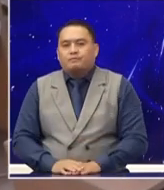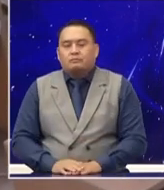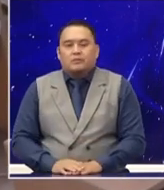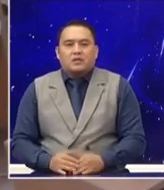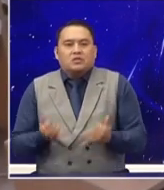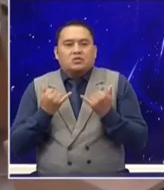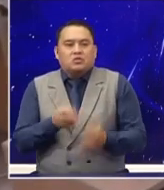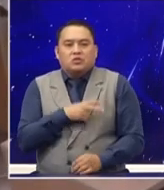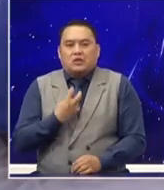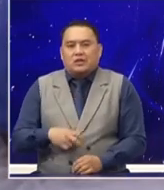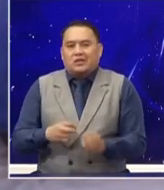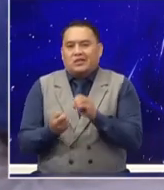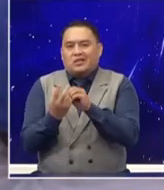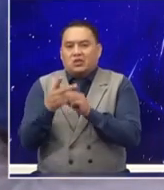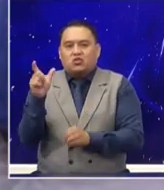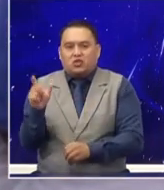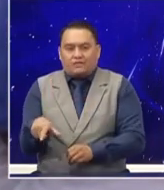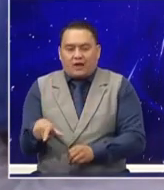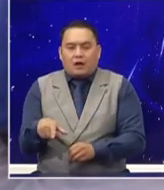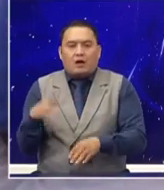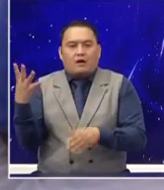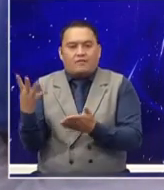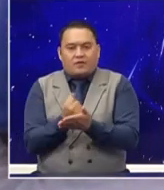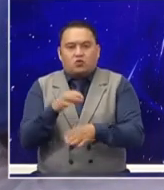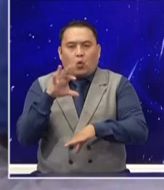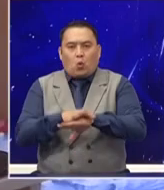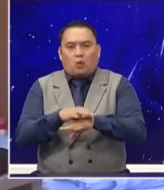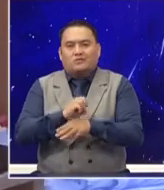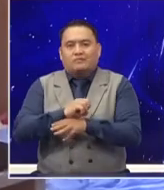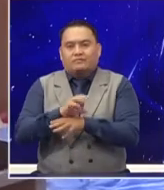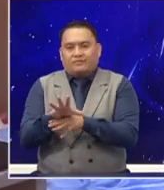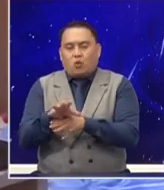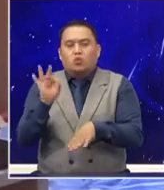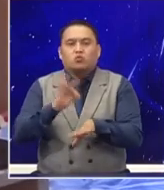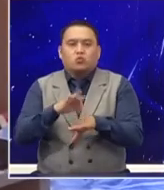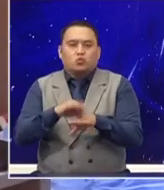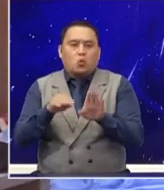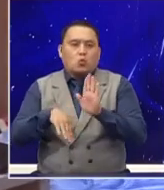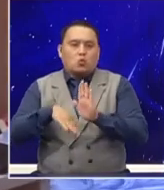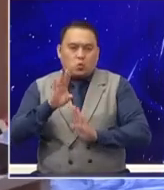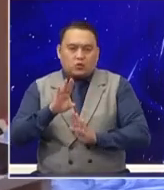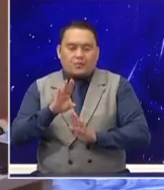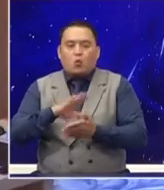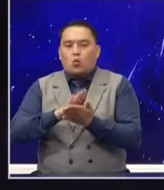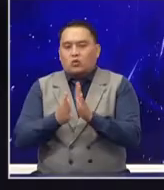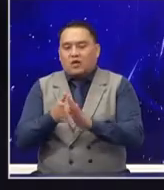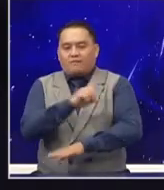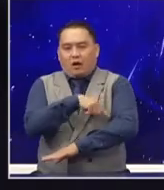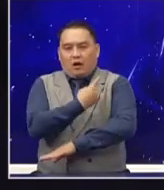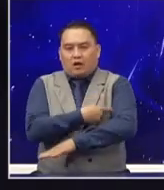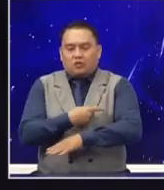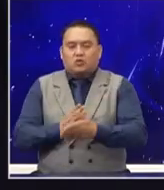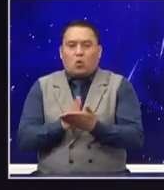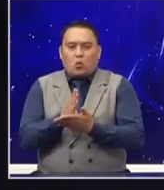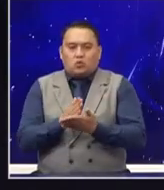красной зоне риска лежат 13 человек. У всех обнаружен коронавирус. Многие чувствуют себя лучше. Усилиями врачей и медперсонала